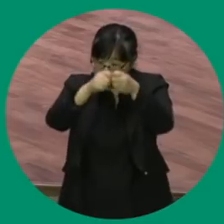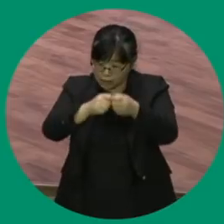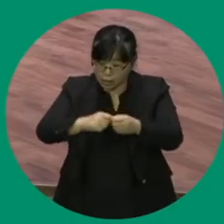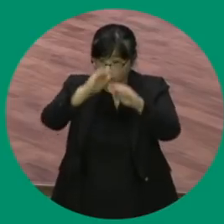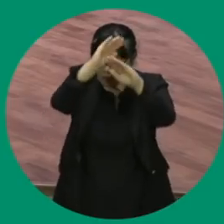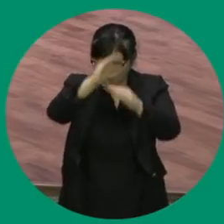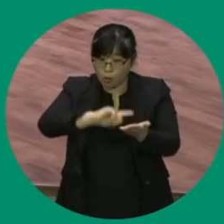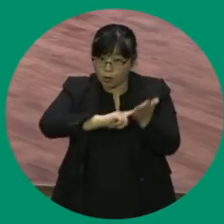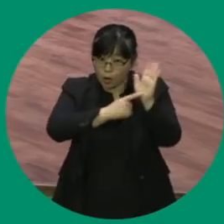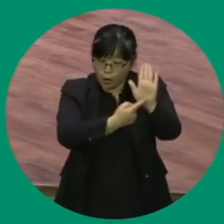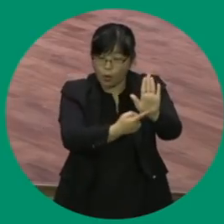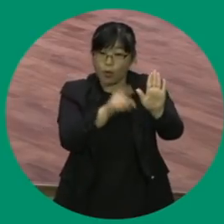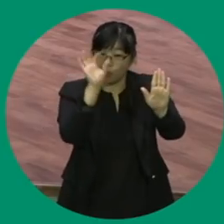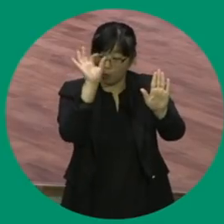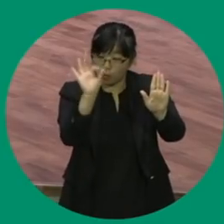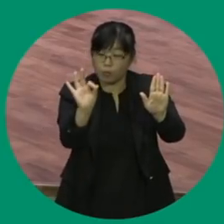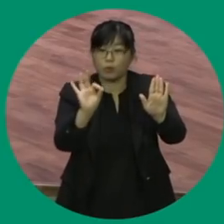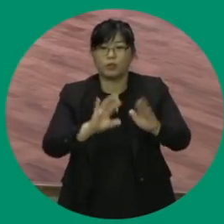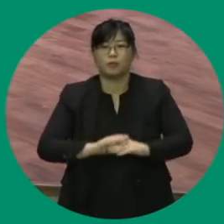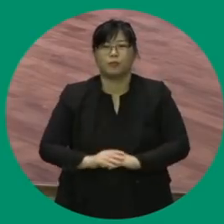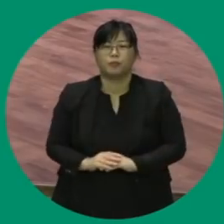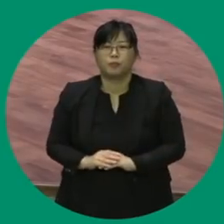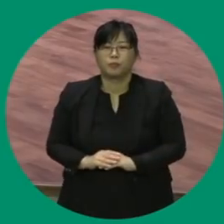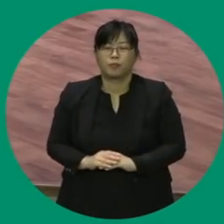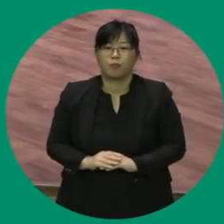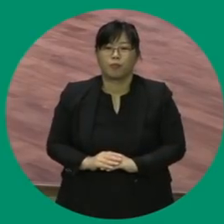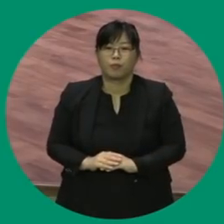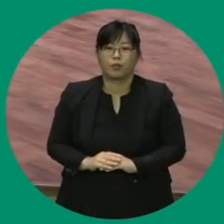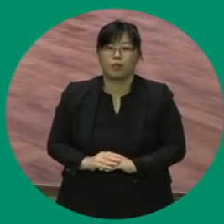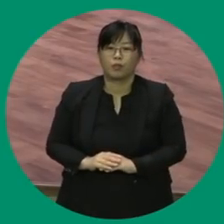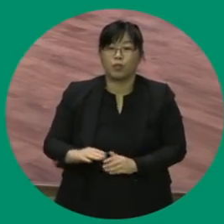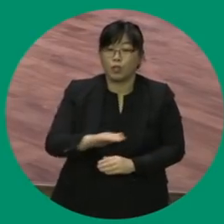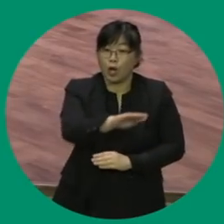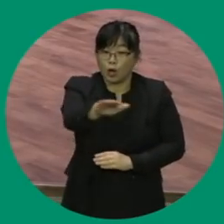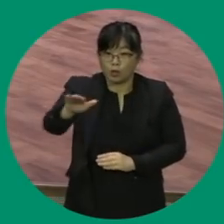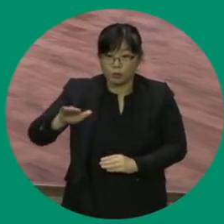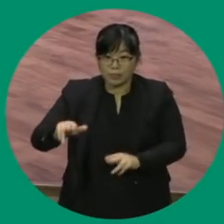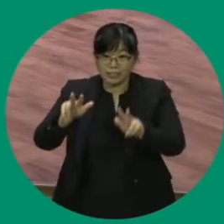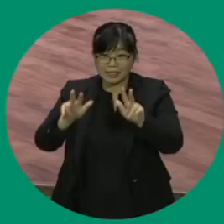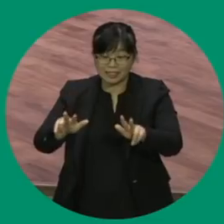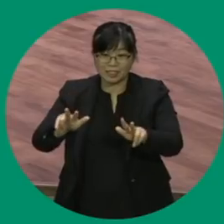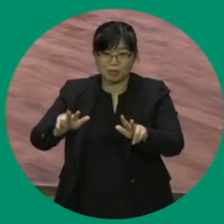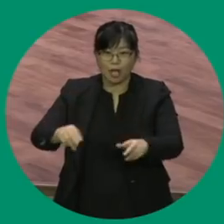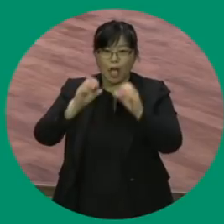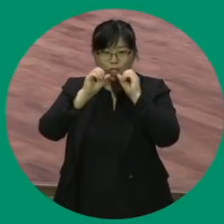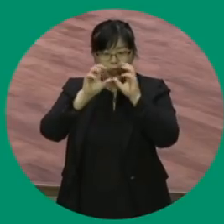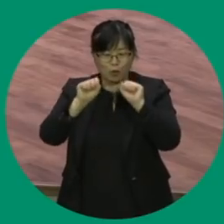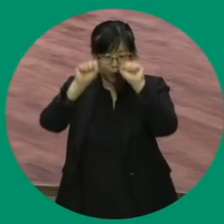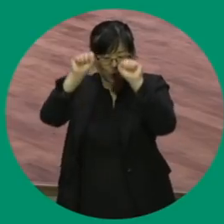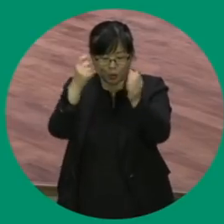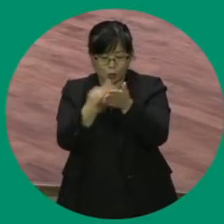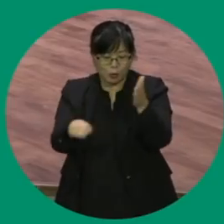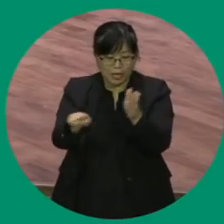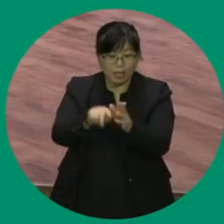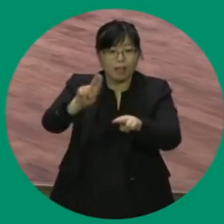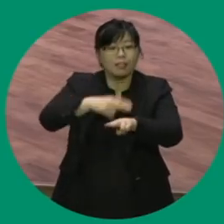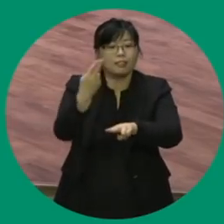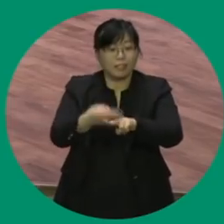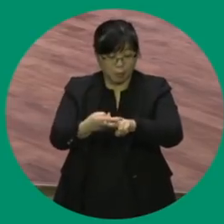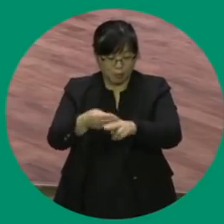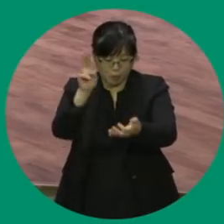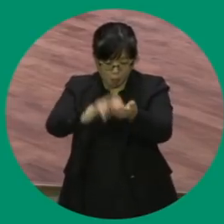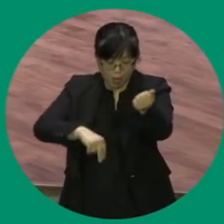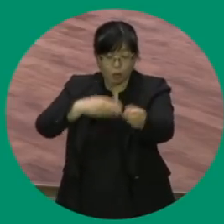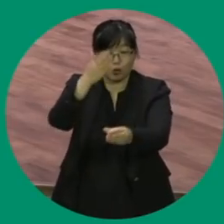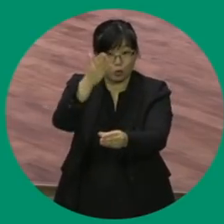주보 6면을 참조해 주시고 본당 지하 1층 로비에서 전도 선물 센터 판매 및 전도 자료가 배부되어